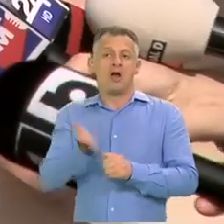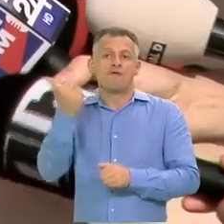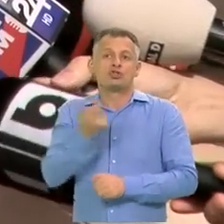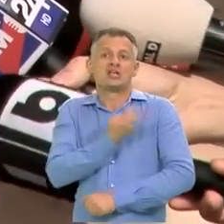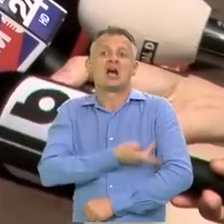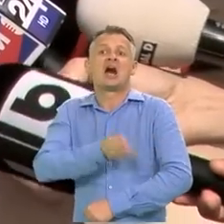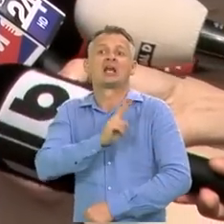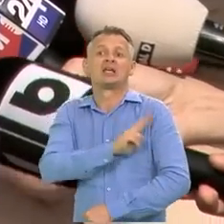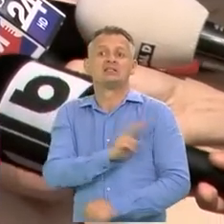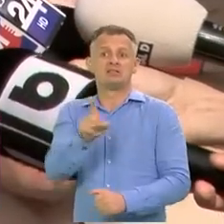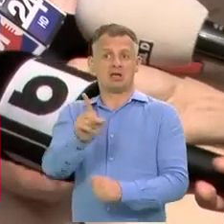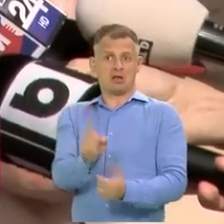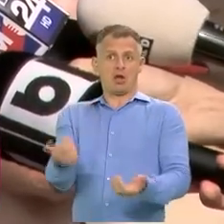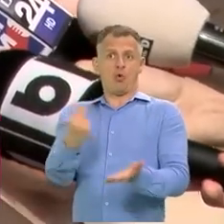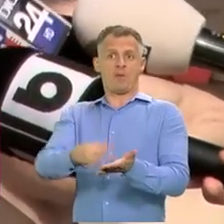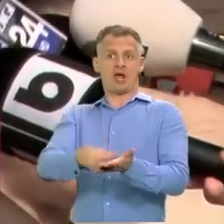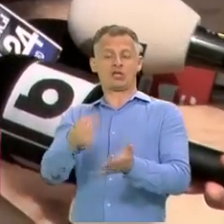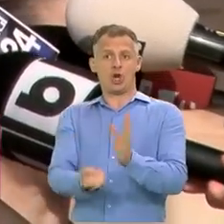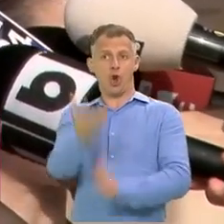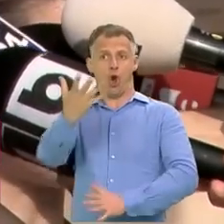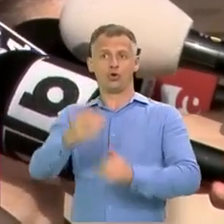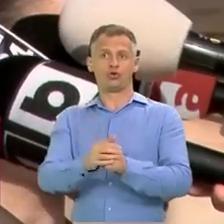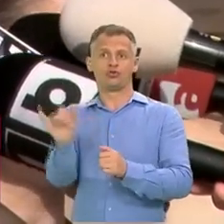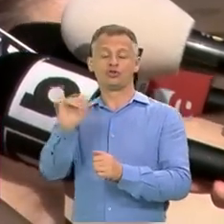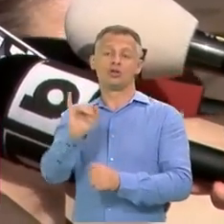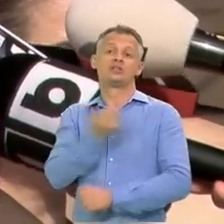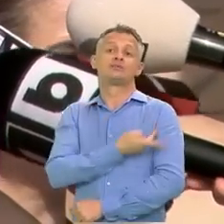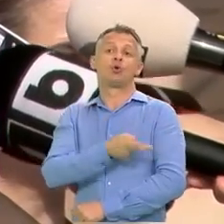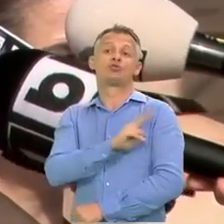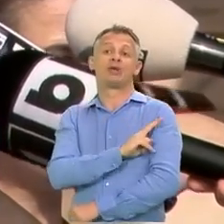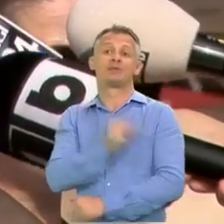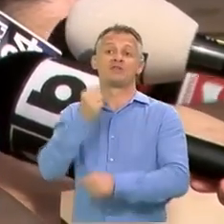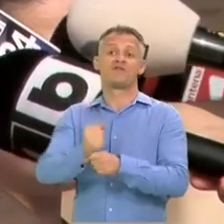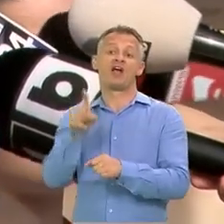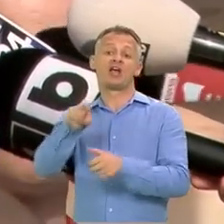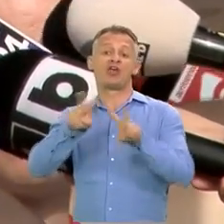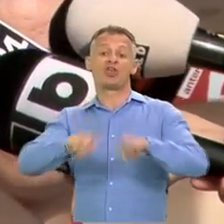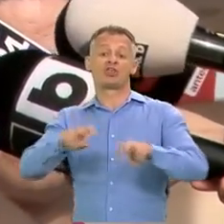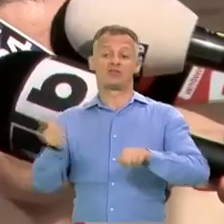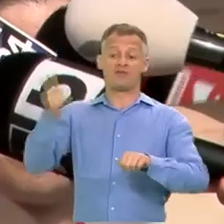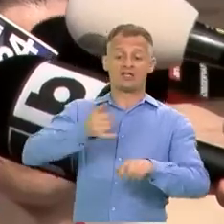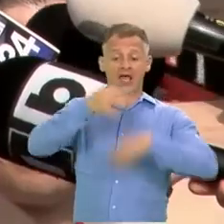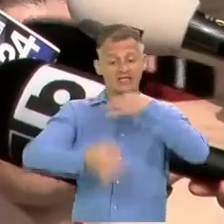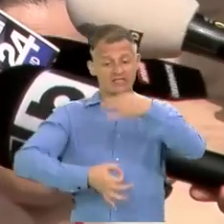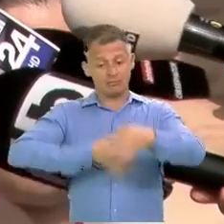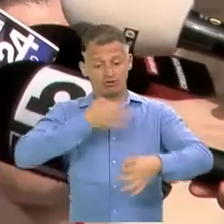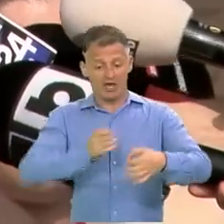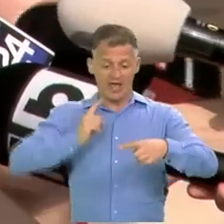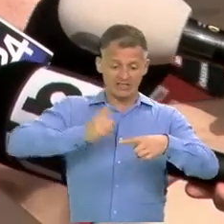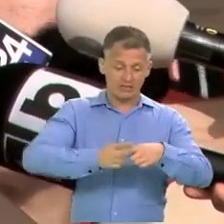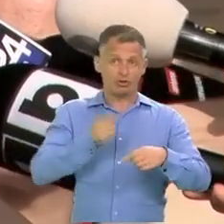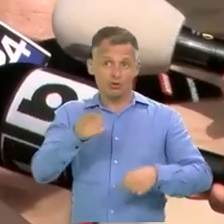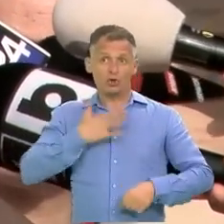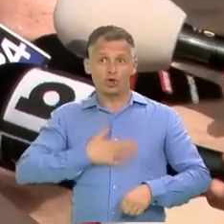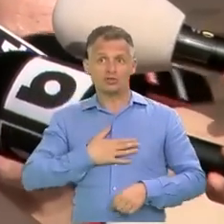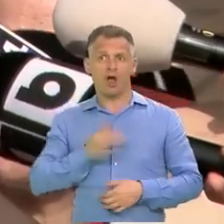dar suntem convins că cei care sunt abilitați să fac această anchetă, o să vină cu lămuririle. Mi-aș dori foarte mult